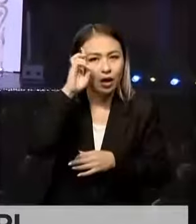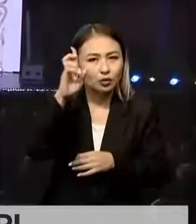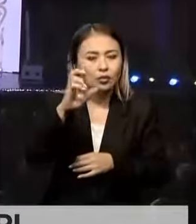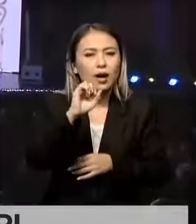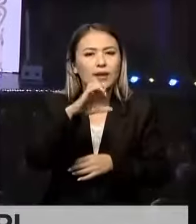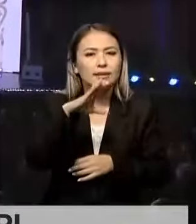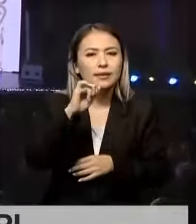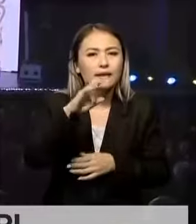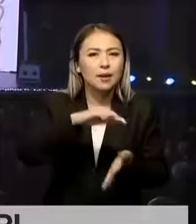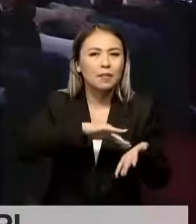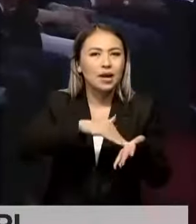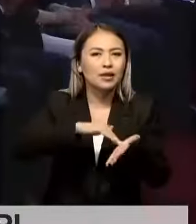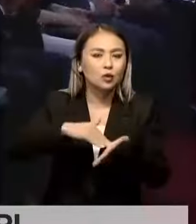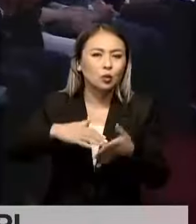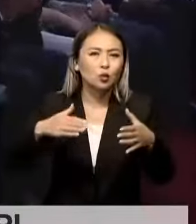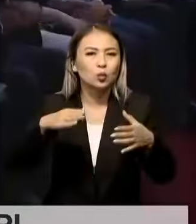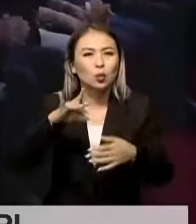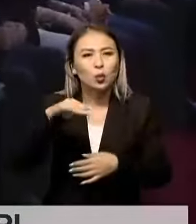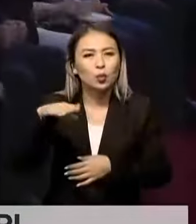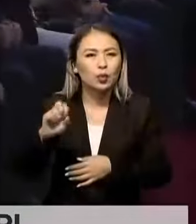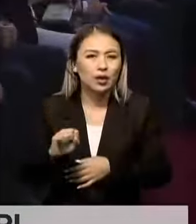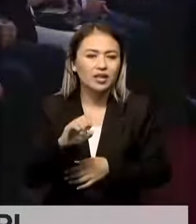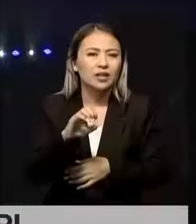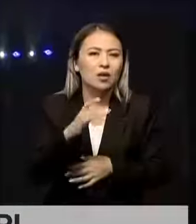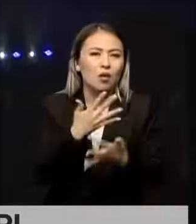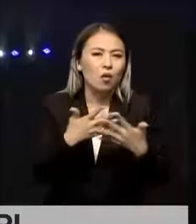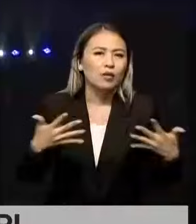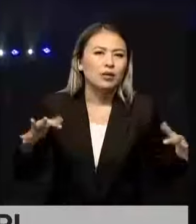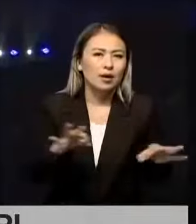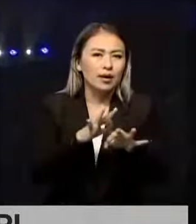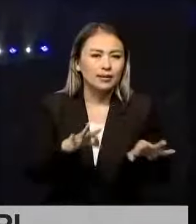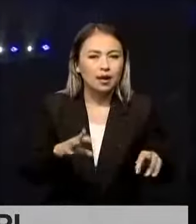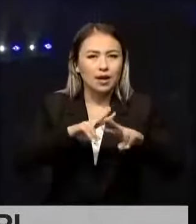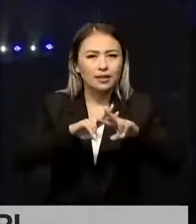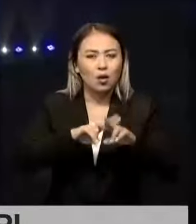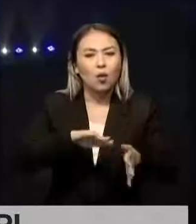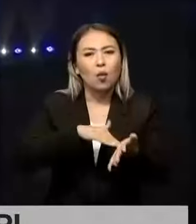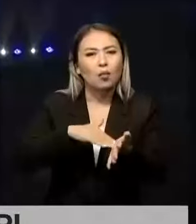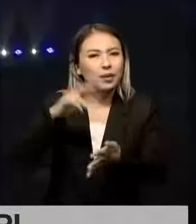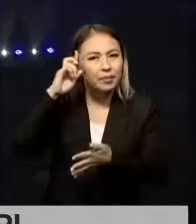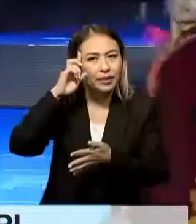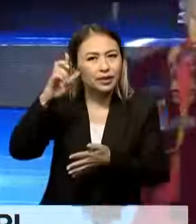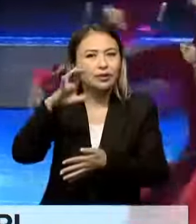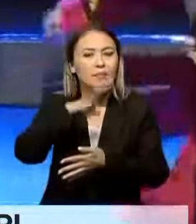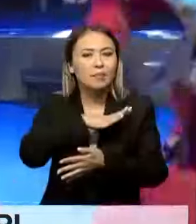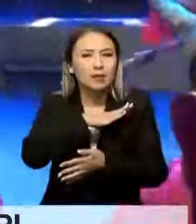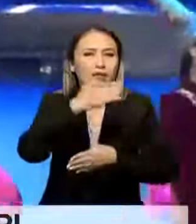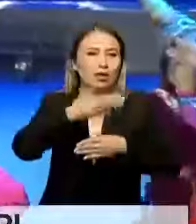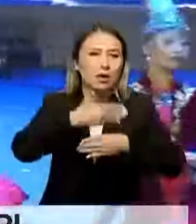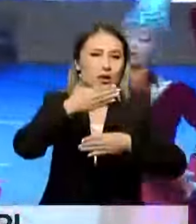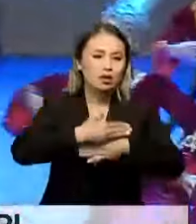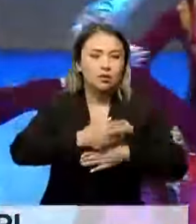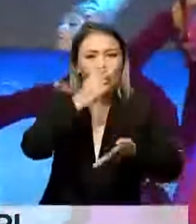майталмандары, соның ішінде Астана балет труппасы мен симфониялық оркестрі, Астана опера, мемлекеттік опера және балет театрының хоры өнер